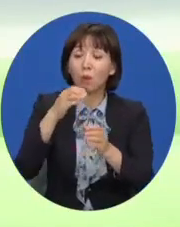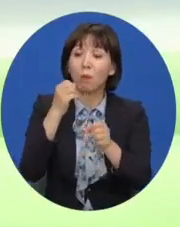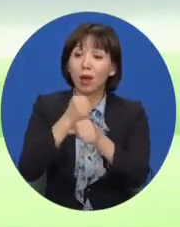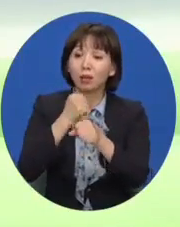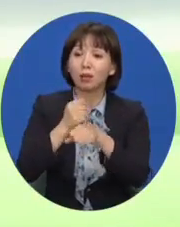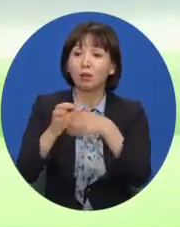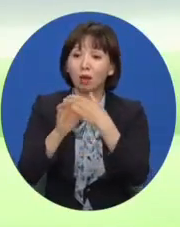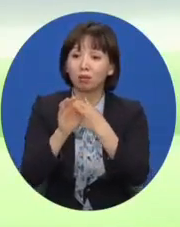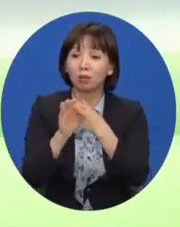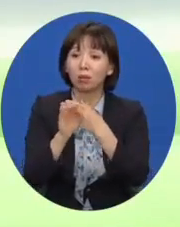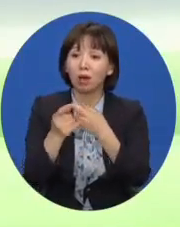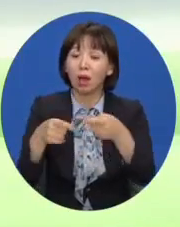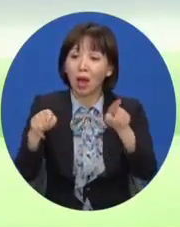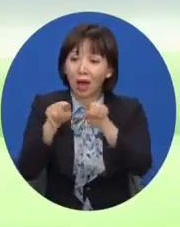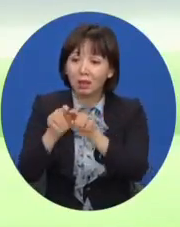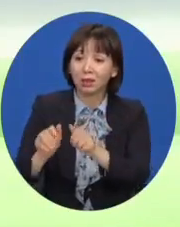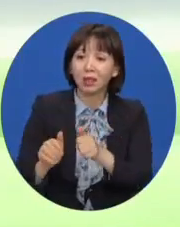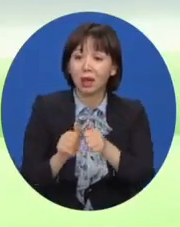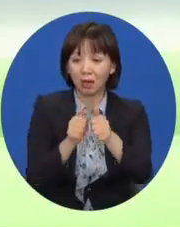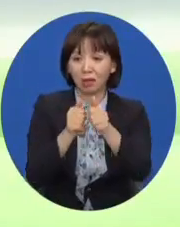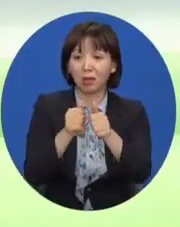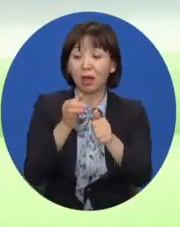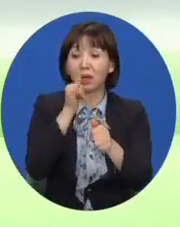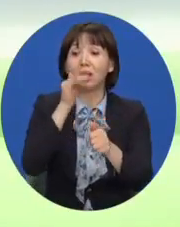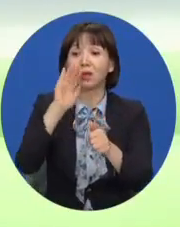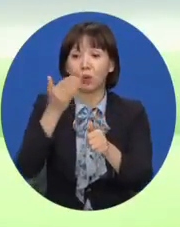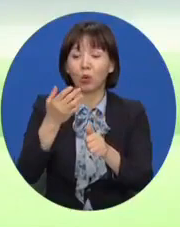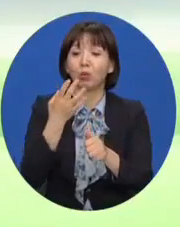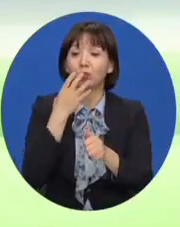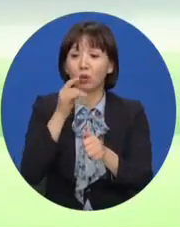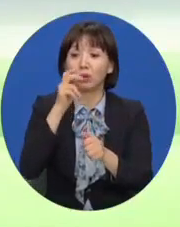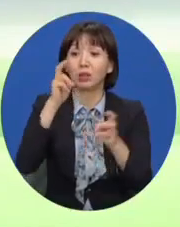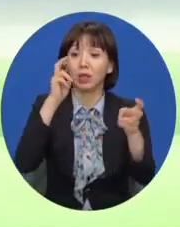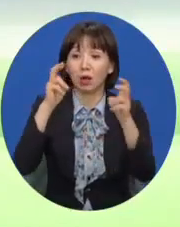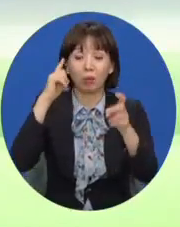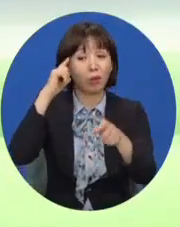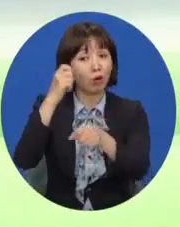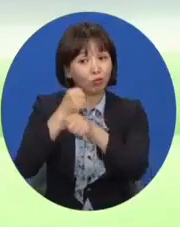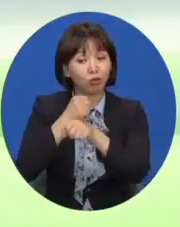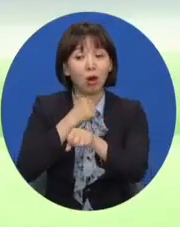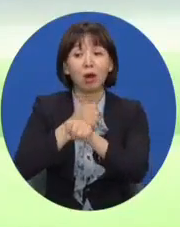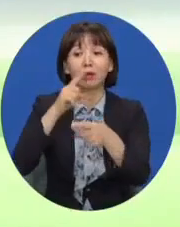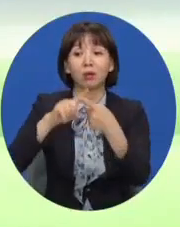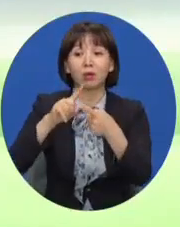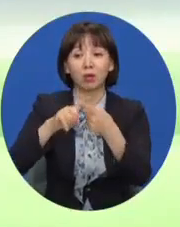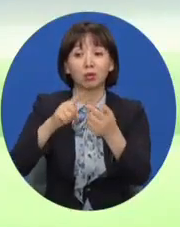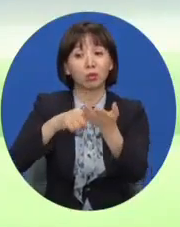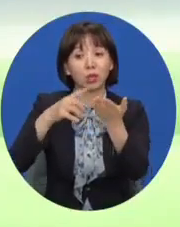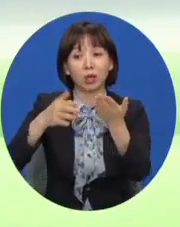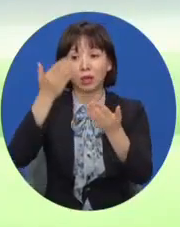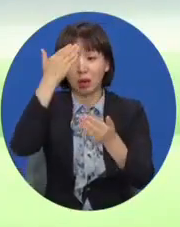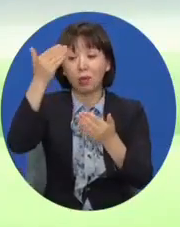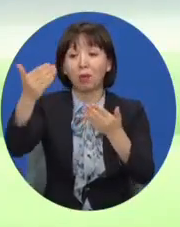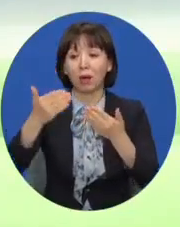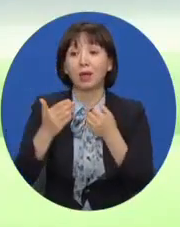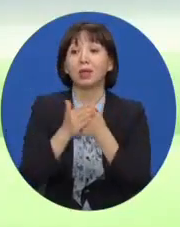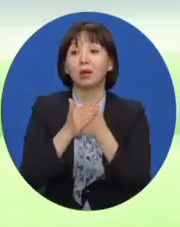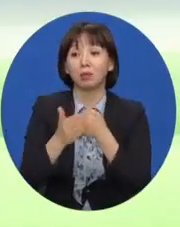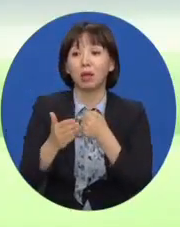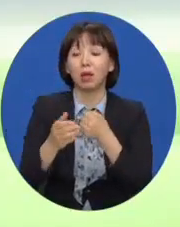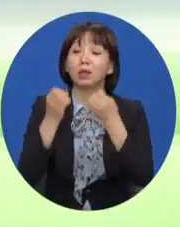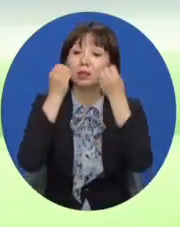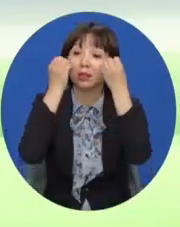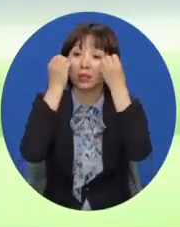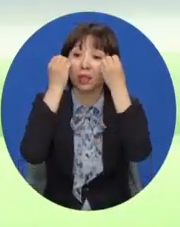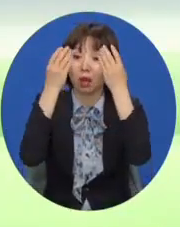따라가는 큰 기업들이 또 유치하게 됩니다. 또 물론 그 기업들 연구소의 기업들은 또 나름대로 조세 감면도 받고 하기 때문에 이런 그